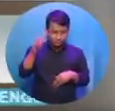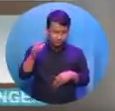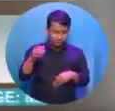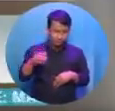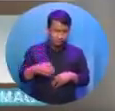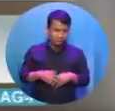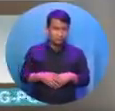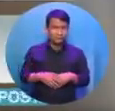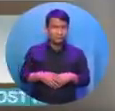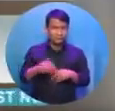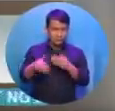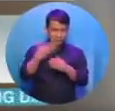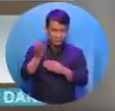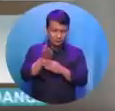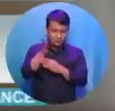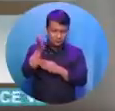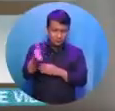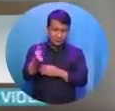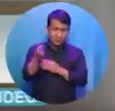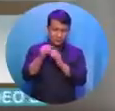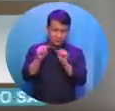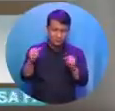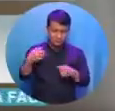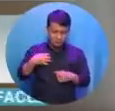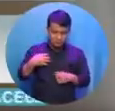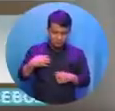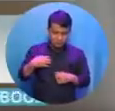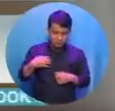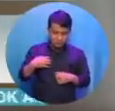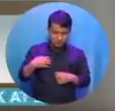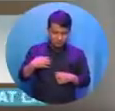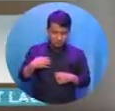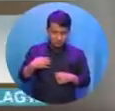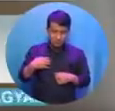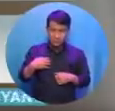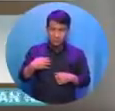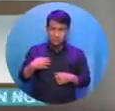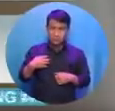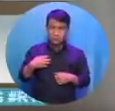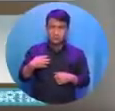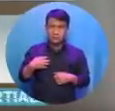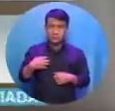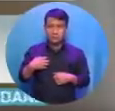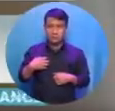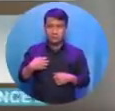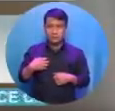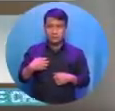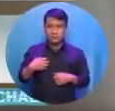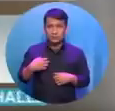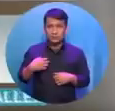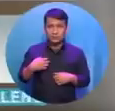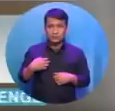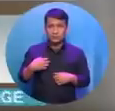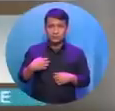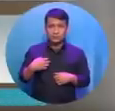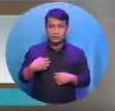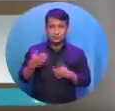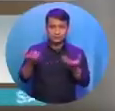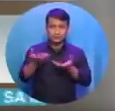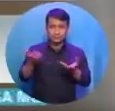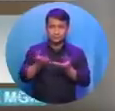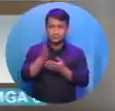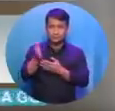sir, Rafi. Okay, susunduin ka dyan ng mga pulis. Sir, wala pa ako sa bahay, sir. Hindi pa po umuwi. Okay. Kung saan ka